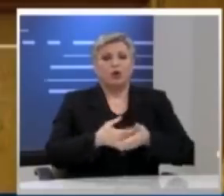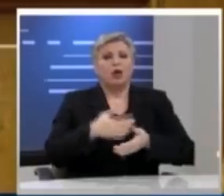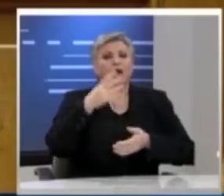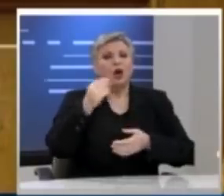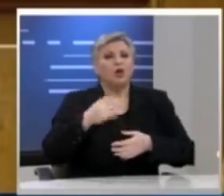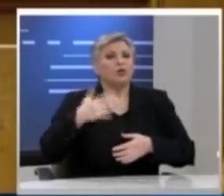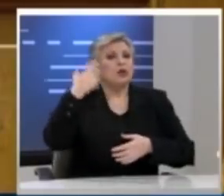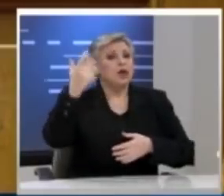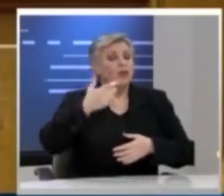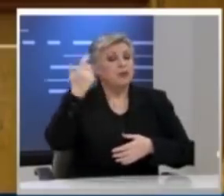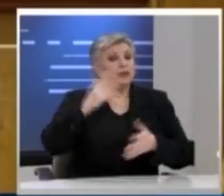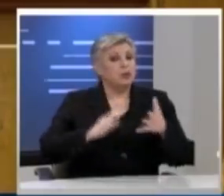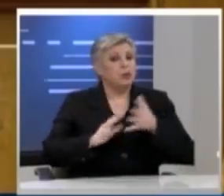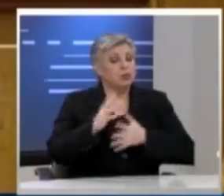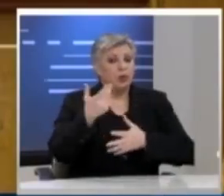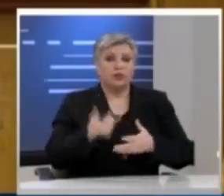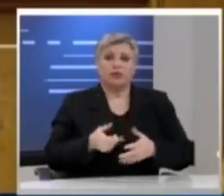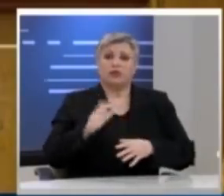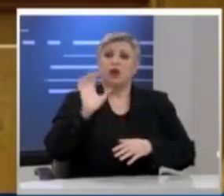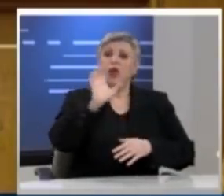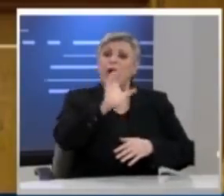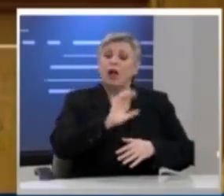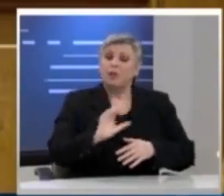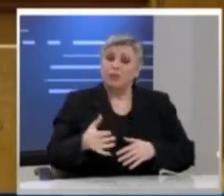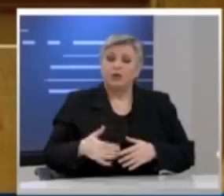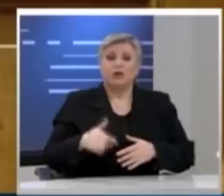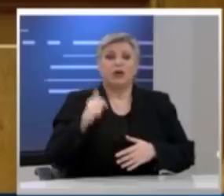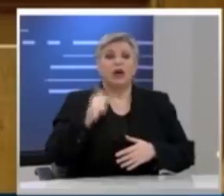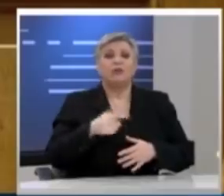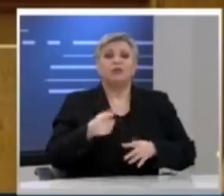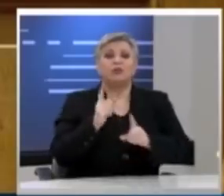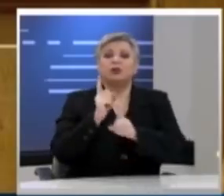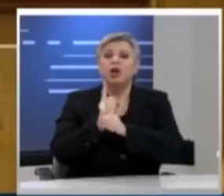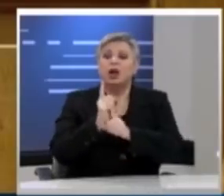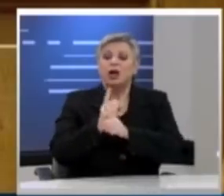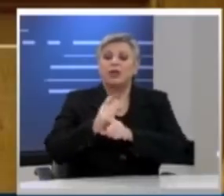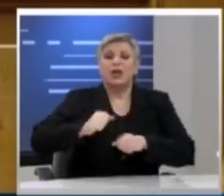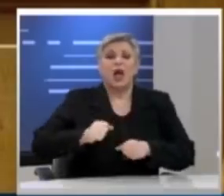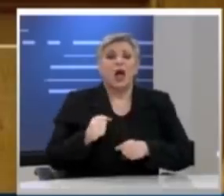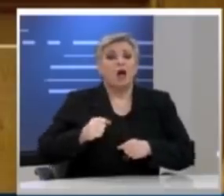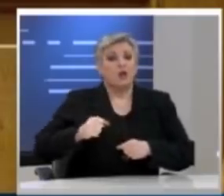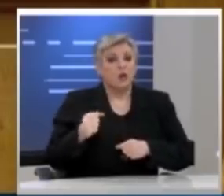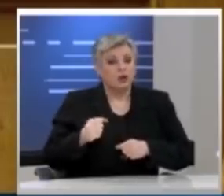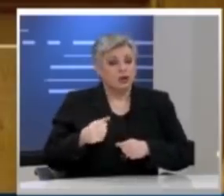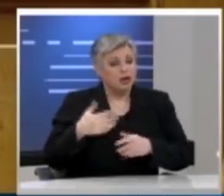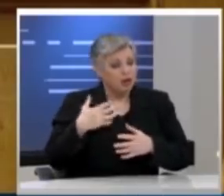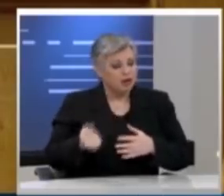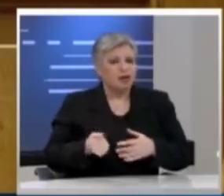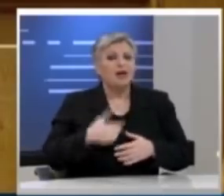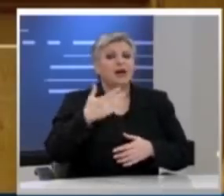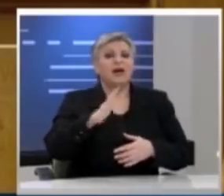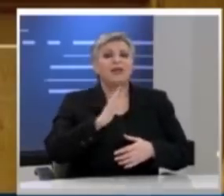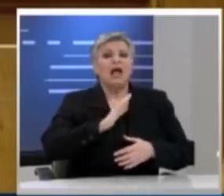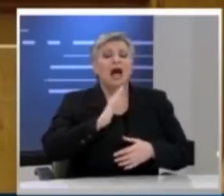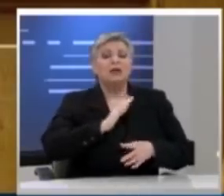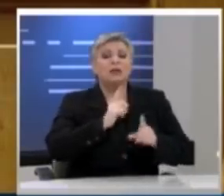προοδεύσει γιατί η εποχή μας έχει βελτιώσει την ίδια την ειδική αγωγή να υπάρχει πρόσβαση και για τα άτομα